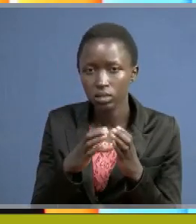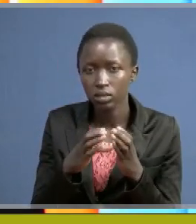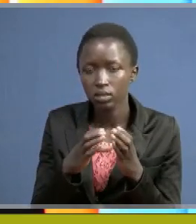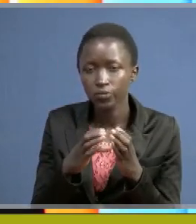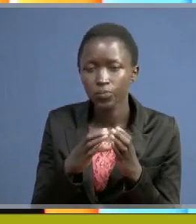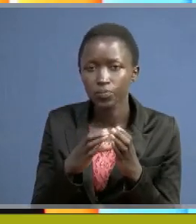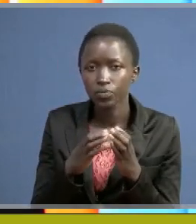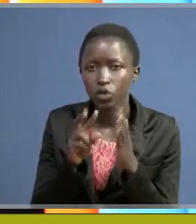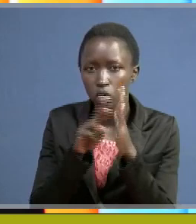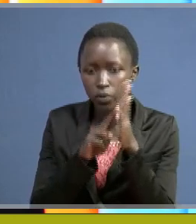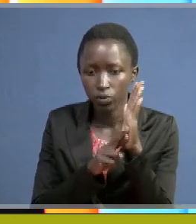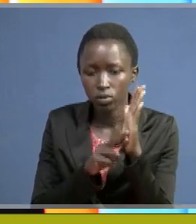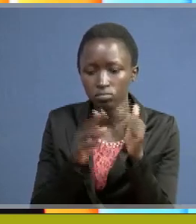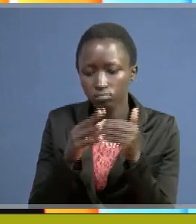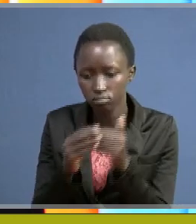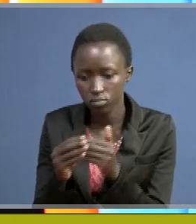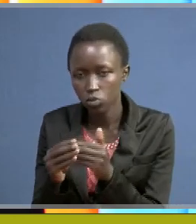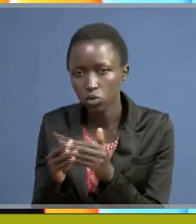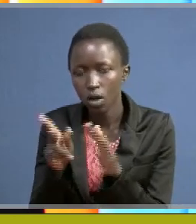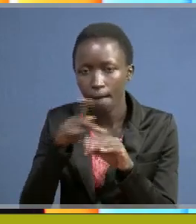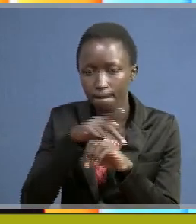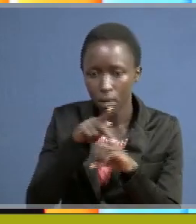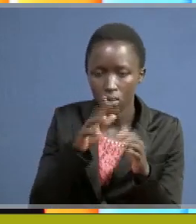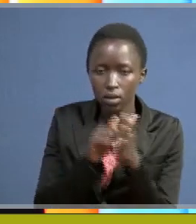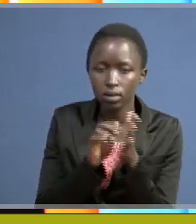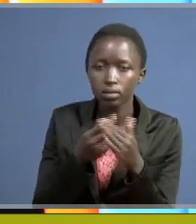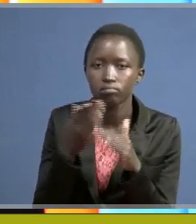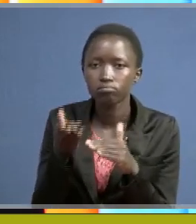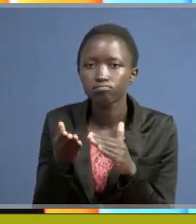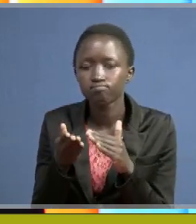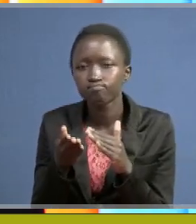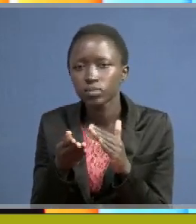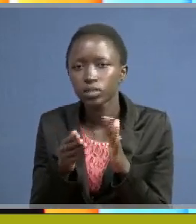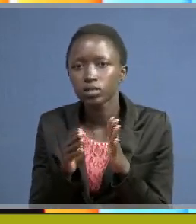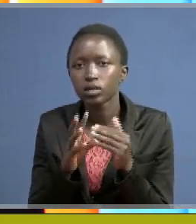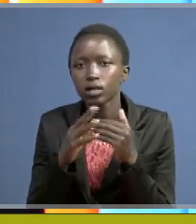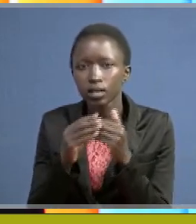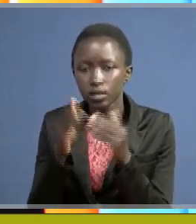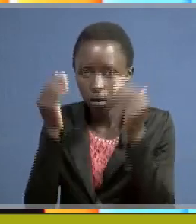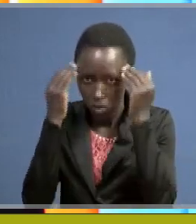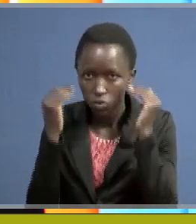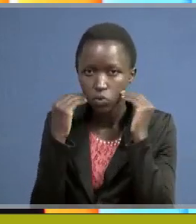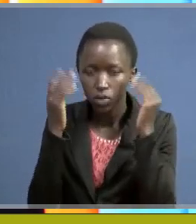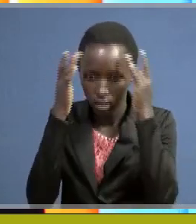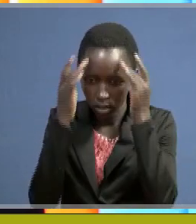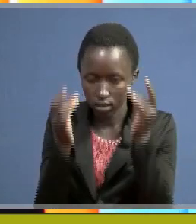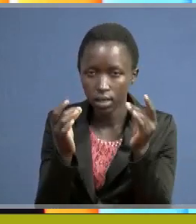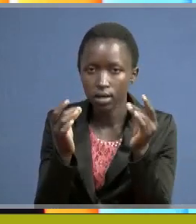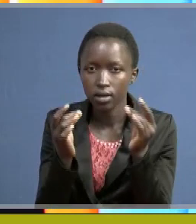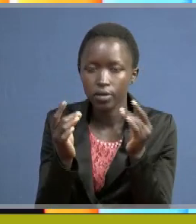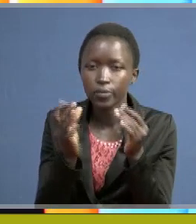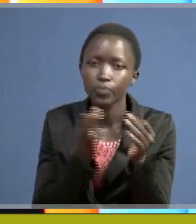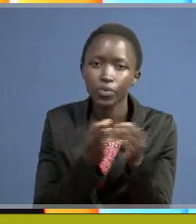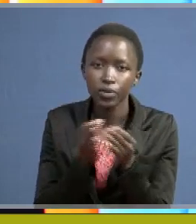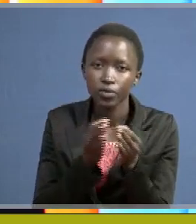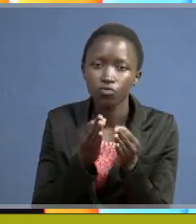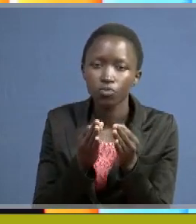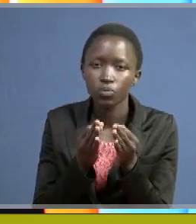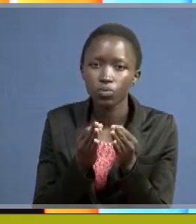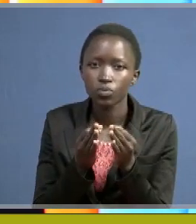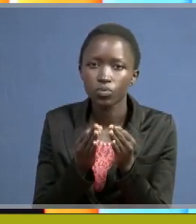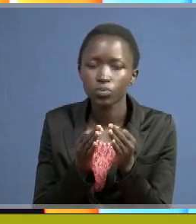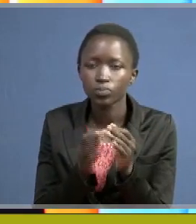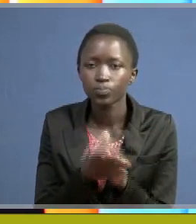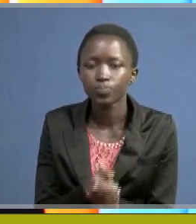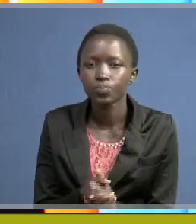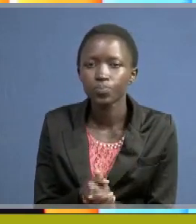there are rules or guidelines or principles that guide the court in deciding whether to recuse